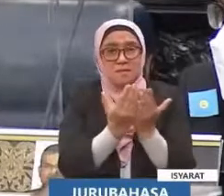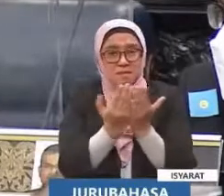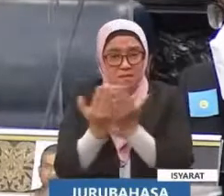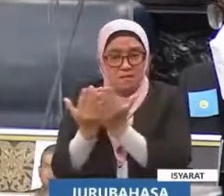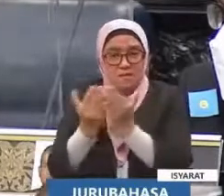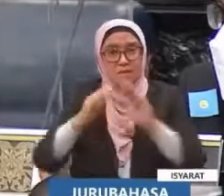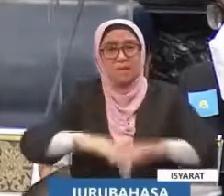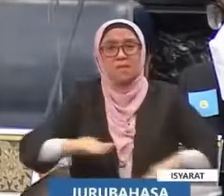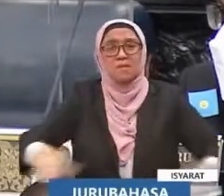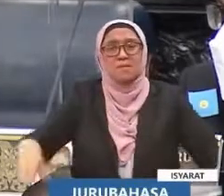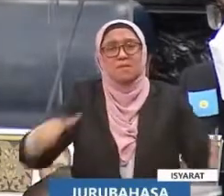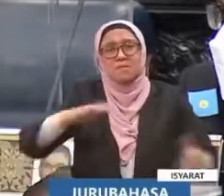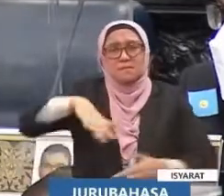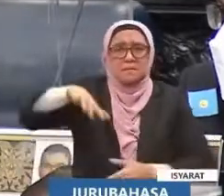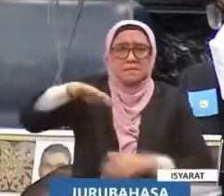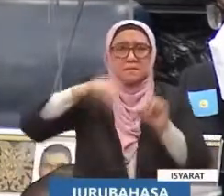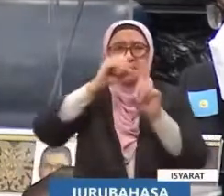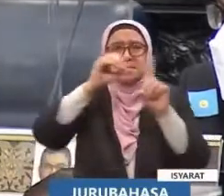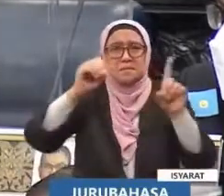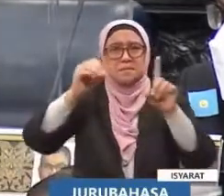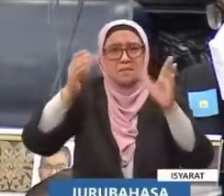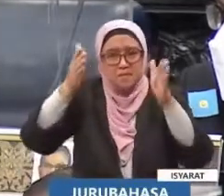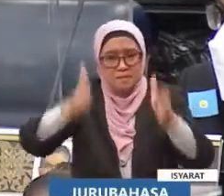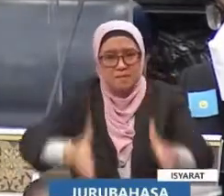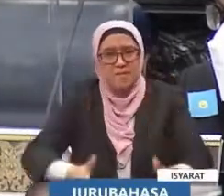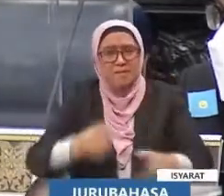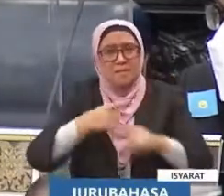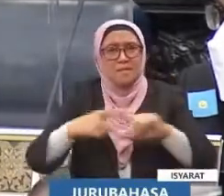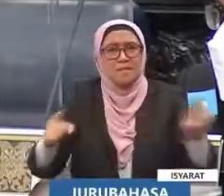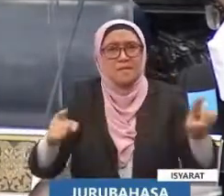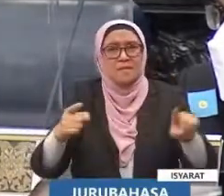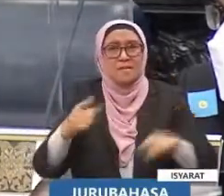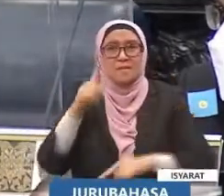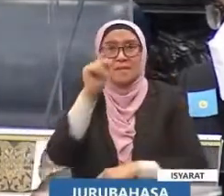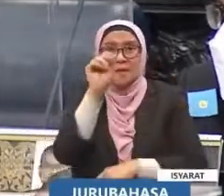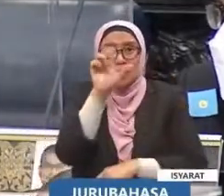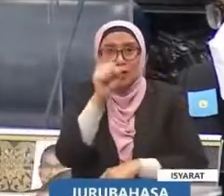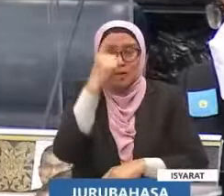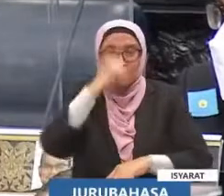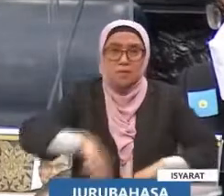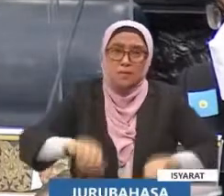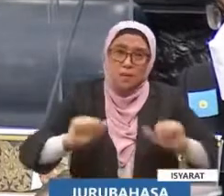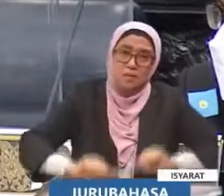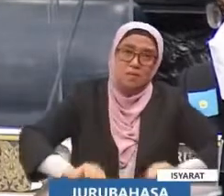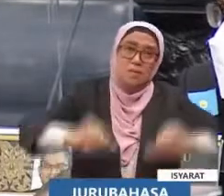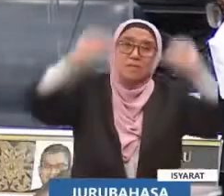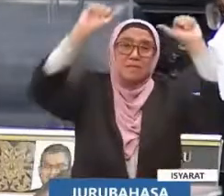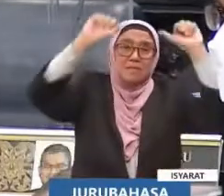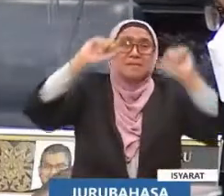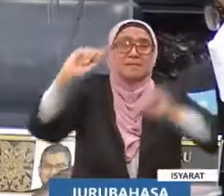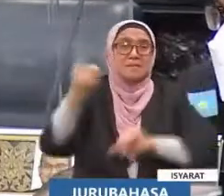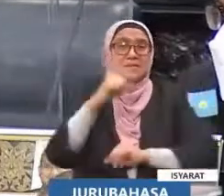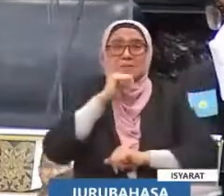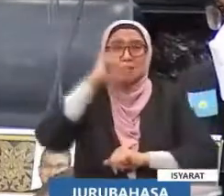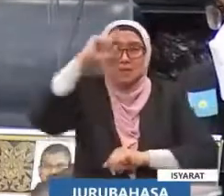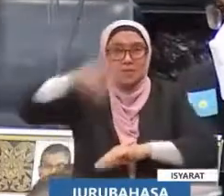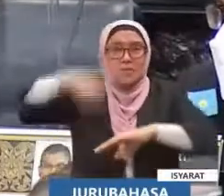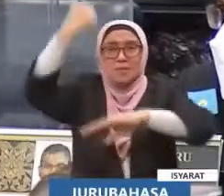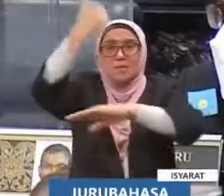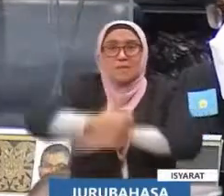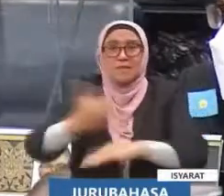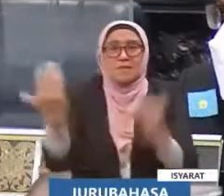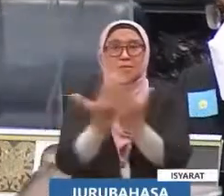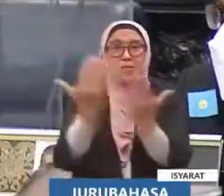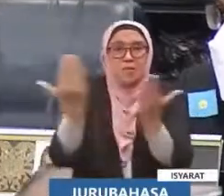orang tapi house tonight Tara PNY Tara saja bukan untuk Bena